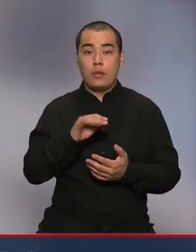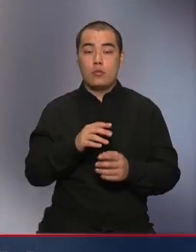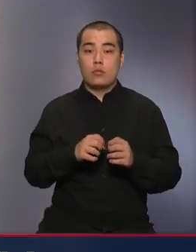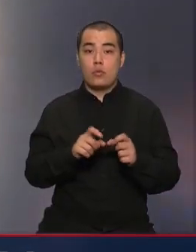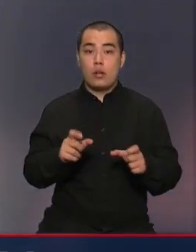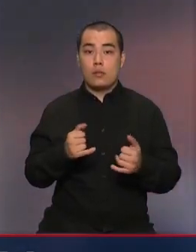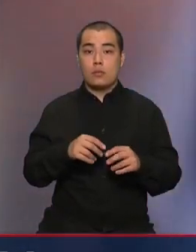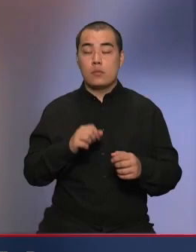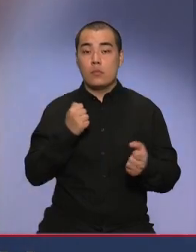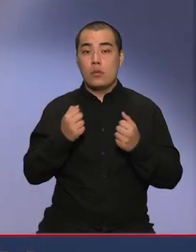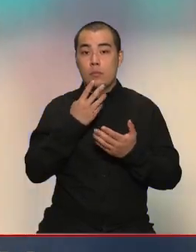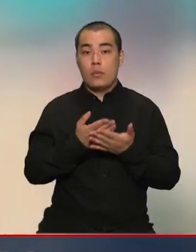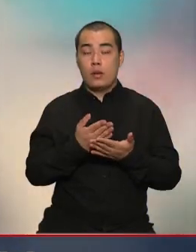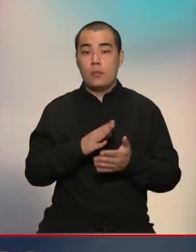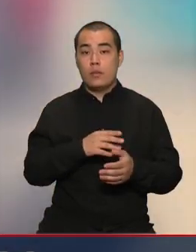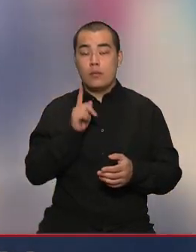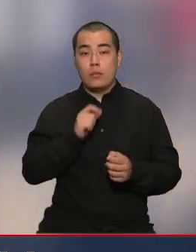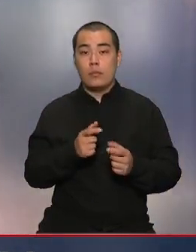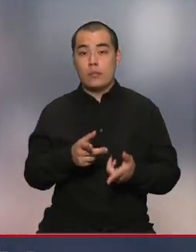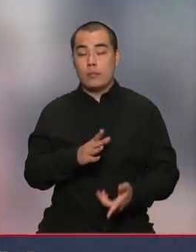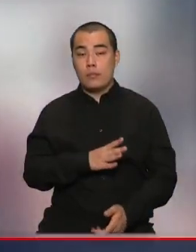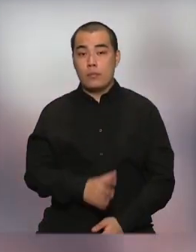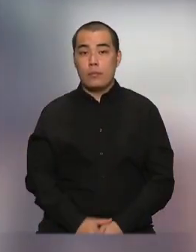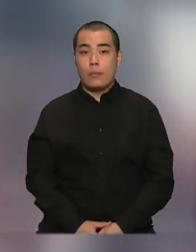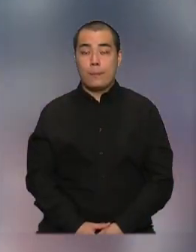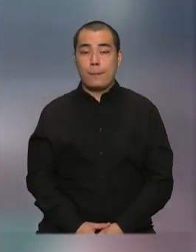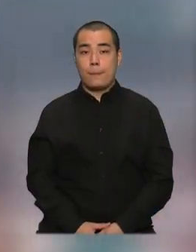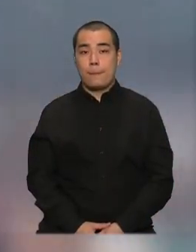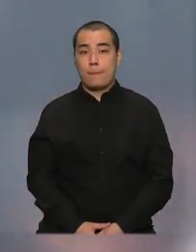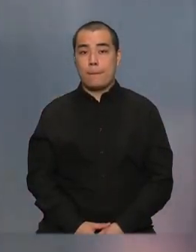спорт залдарына орналасуда. Жәзірәбіл Мұқаш Нұрболатұлы, Жібек жолы, Маңғыстау облысынан.